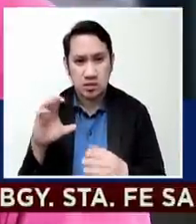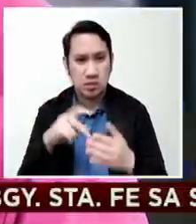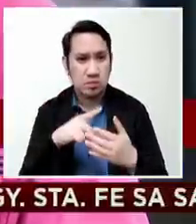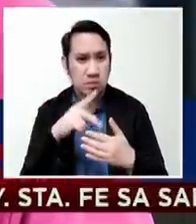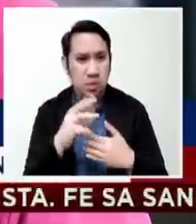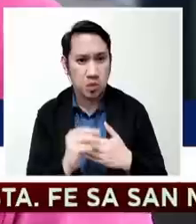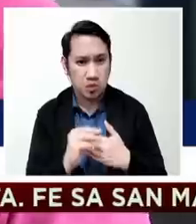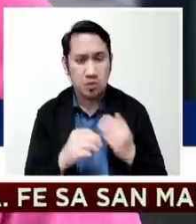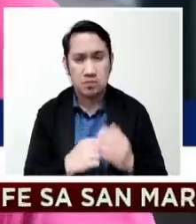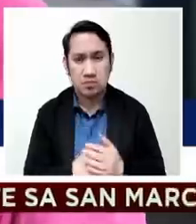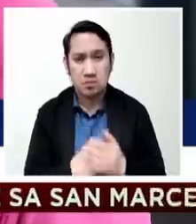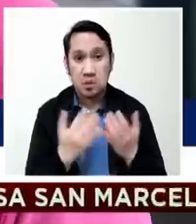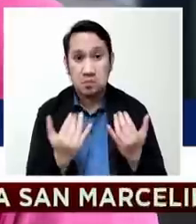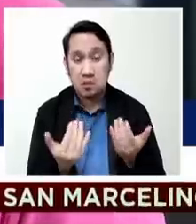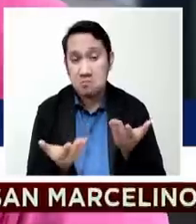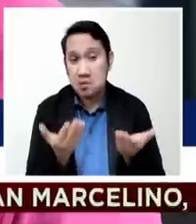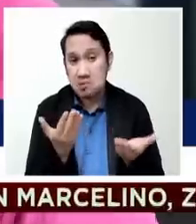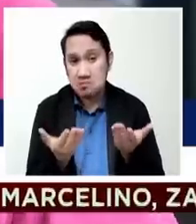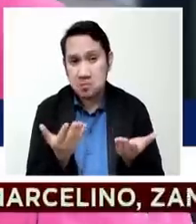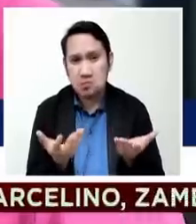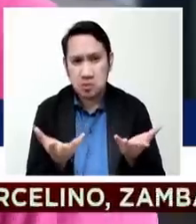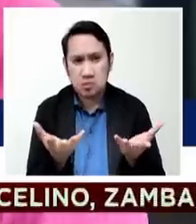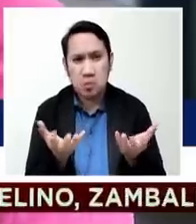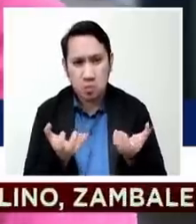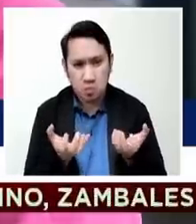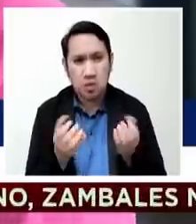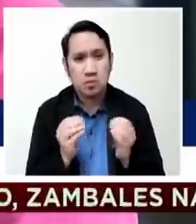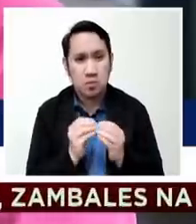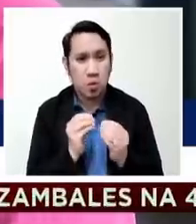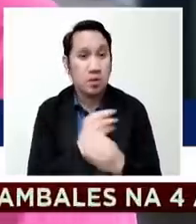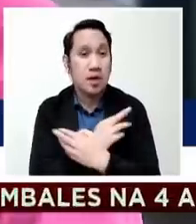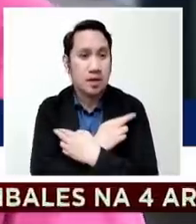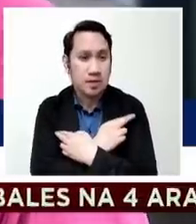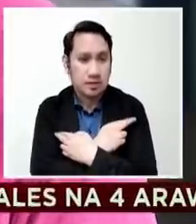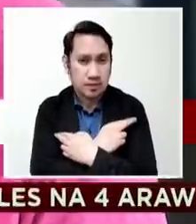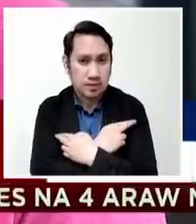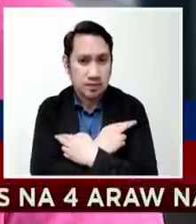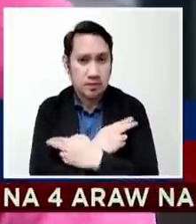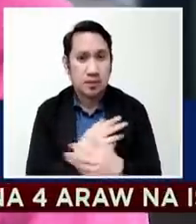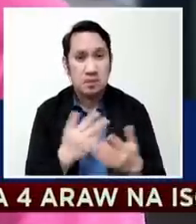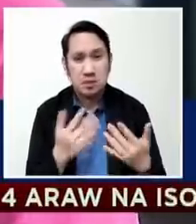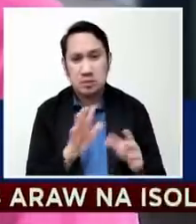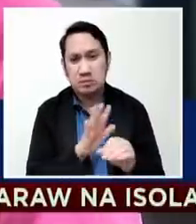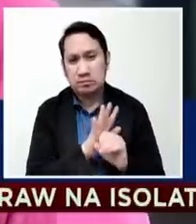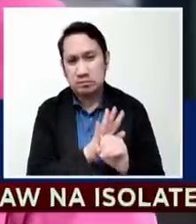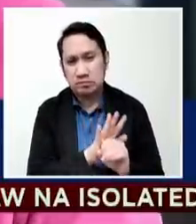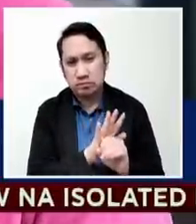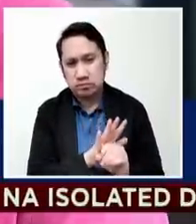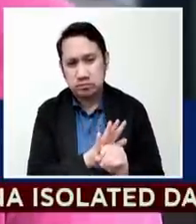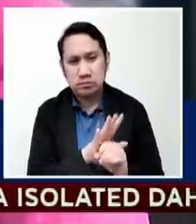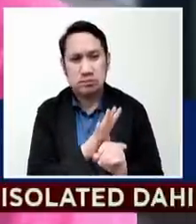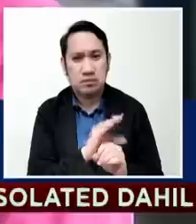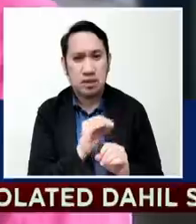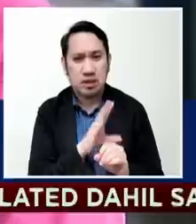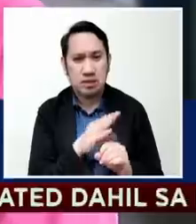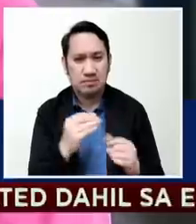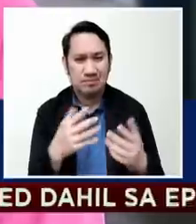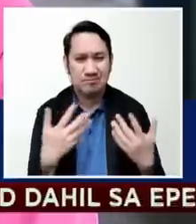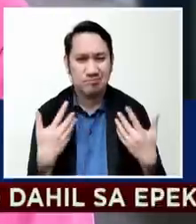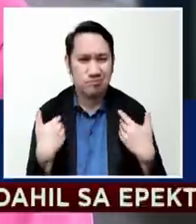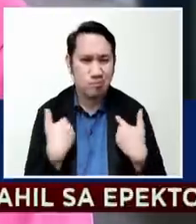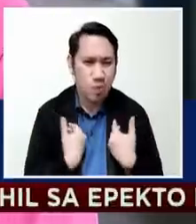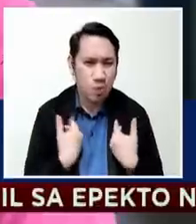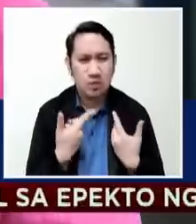preferred ng mga tao ngayon yung makapagpahinga, no? After this this very stressful and somewhat toxic, no, na school